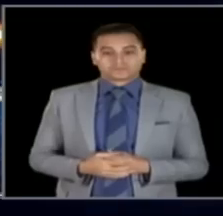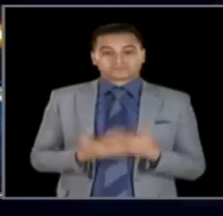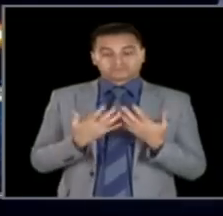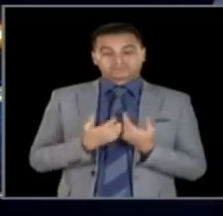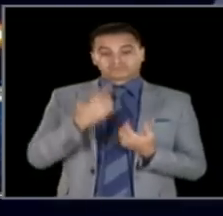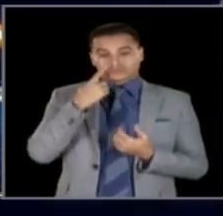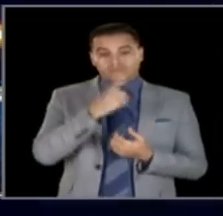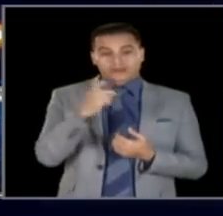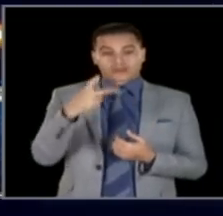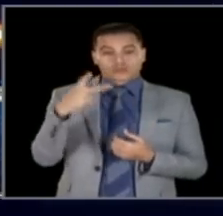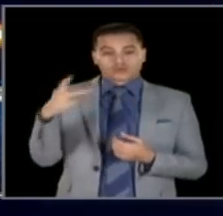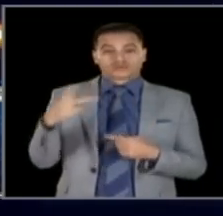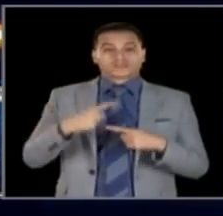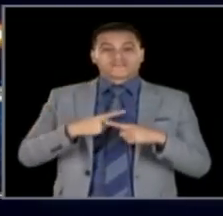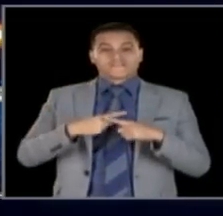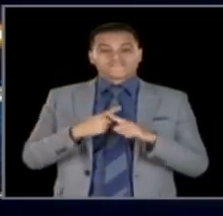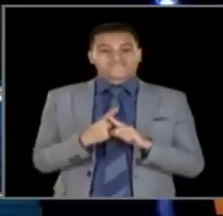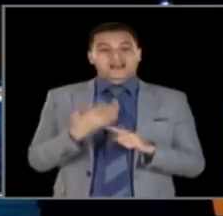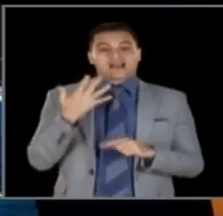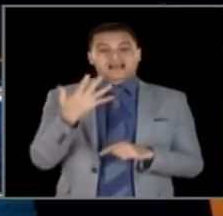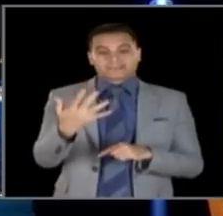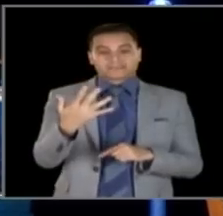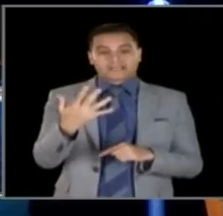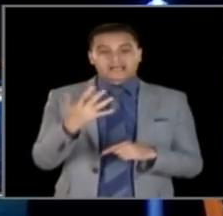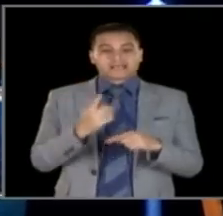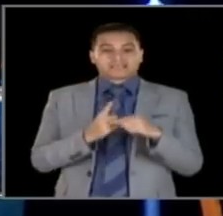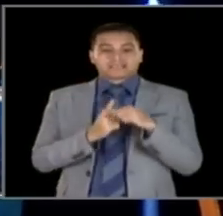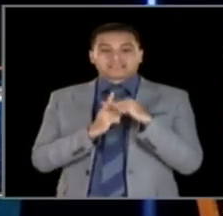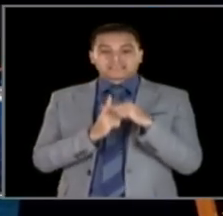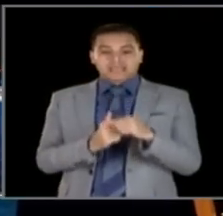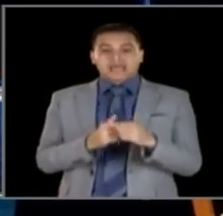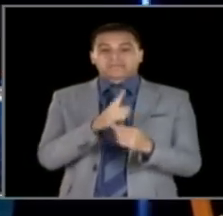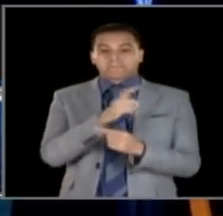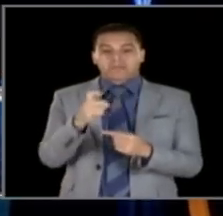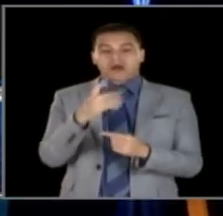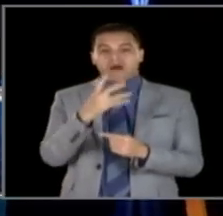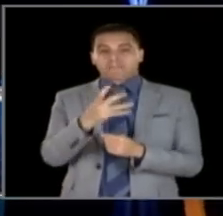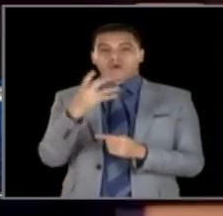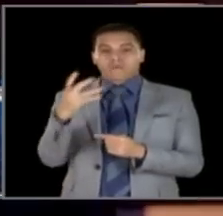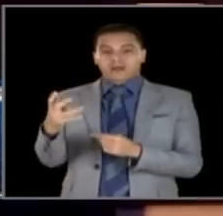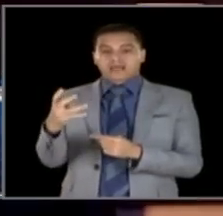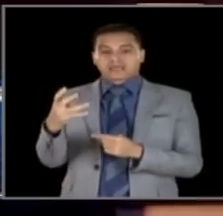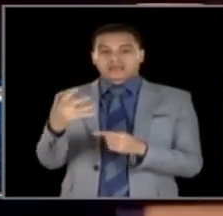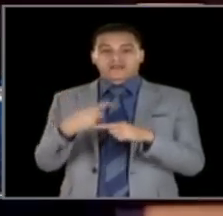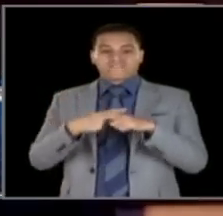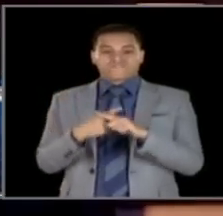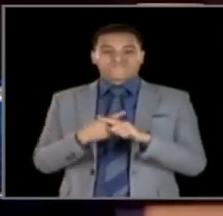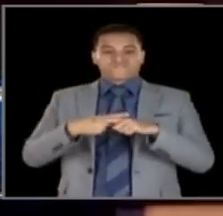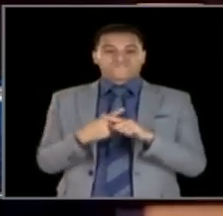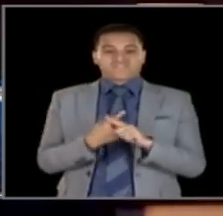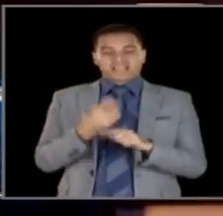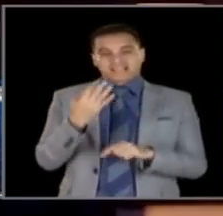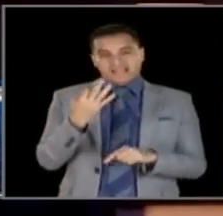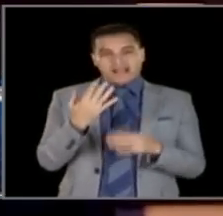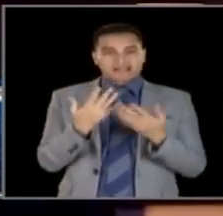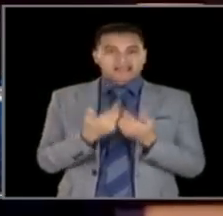حل المسألة الآتية: 122 في 5 زائد 144